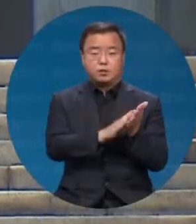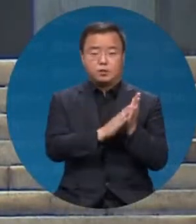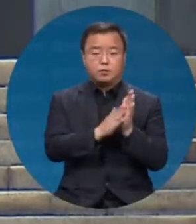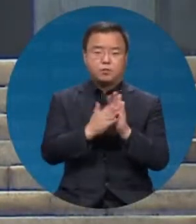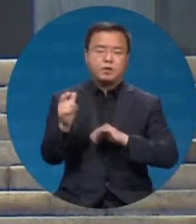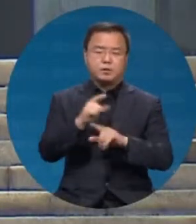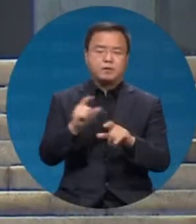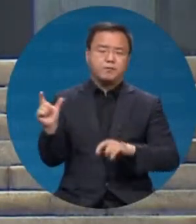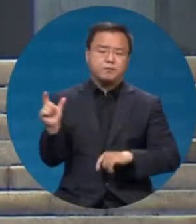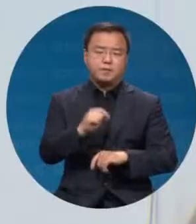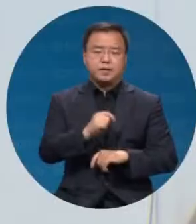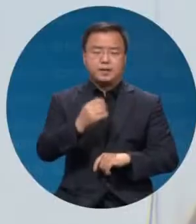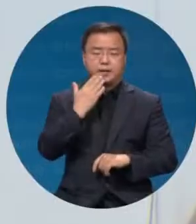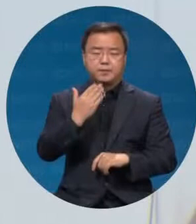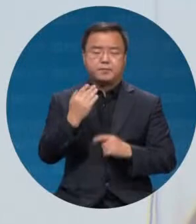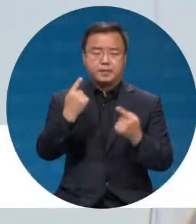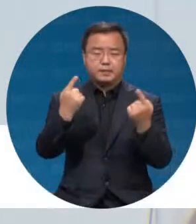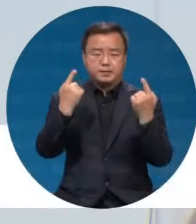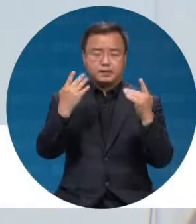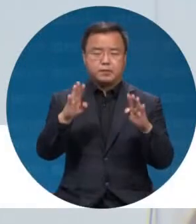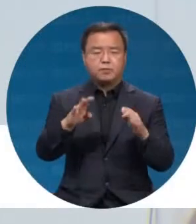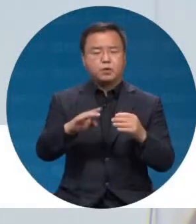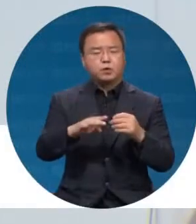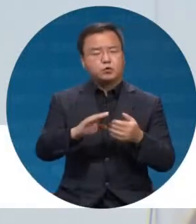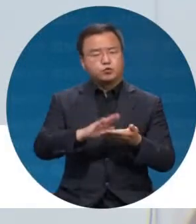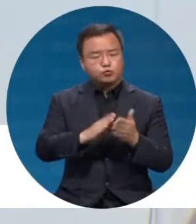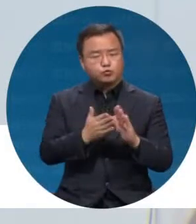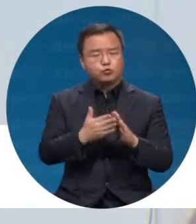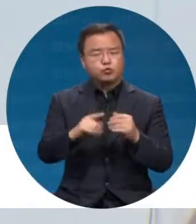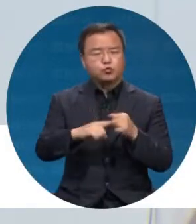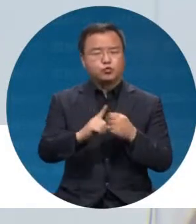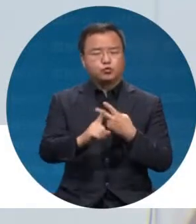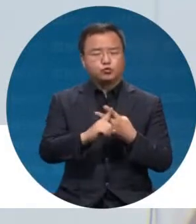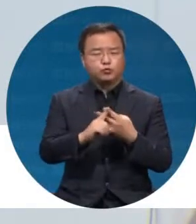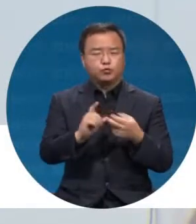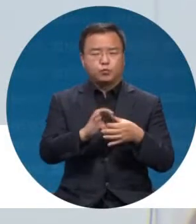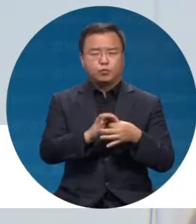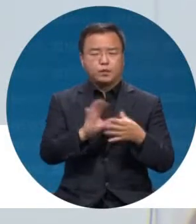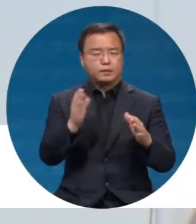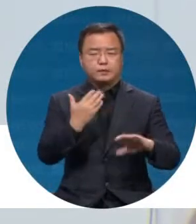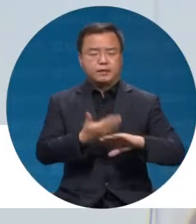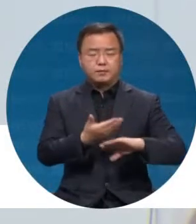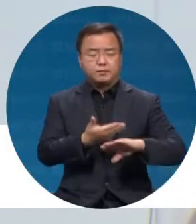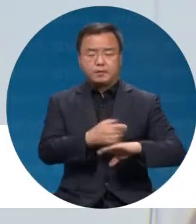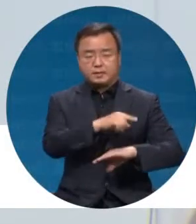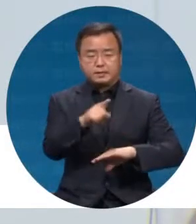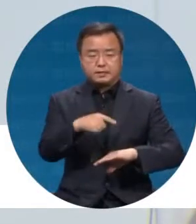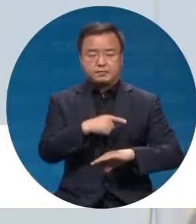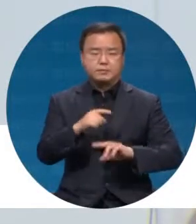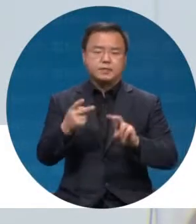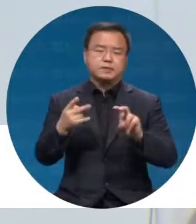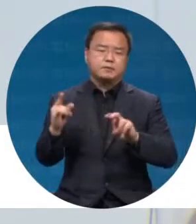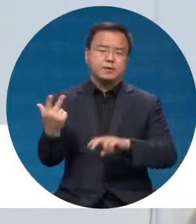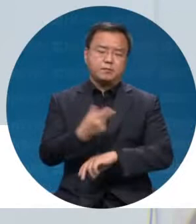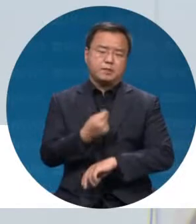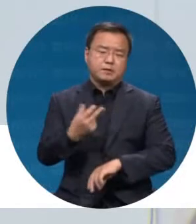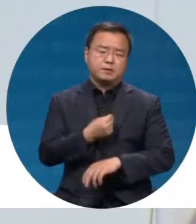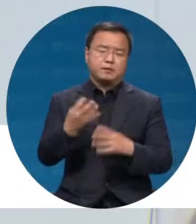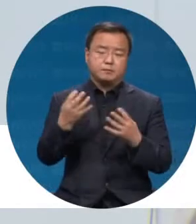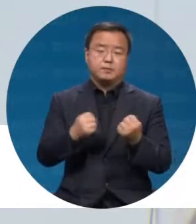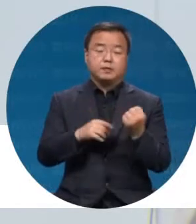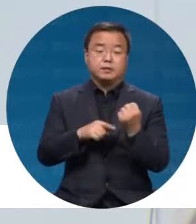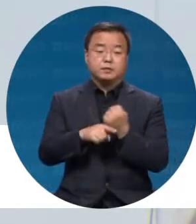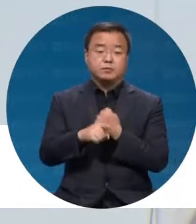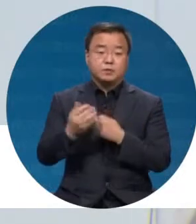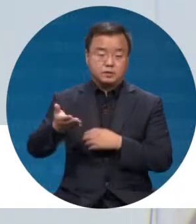보입니다 대학은 유 초 중 고와 다르게 이미 20대 백신접종 비율이 높은 바 기존의 되면서